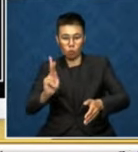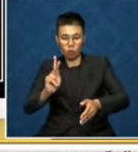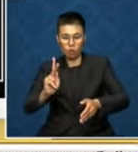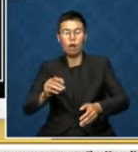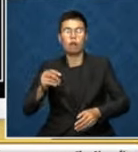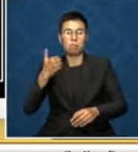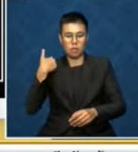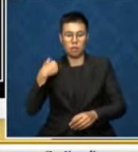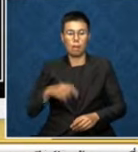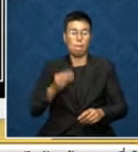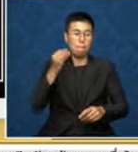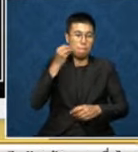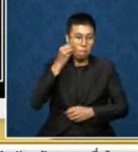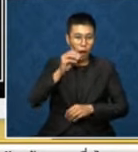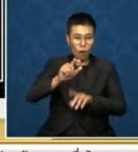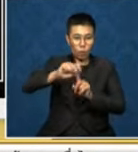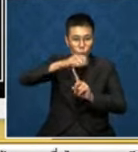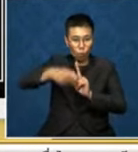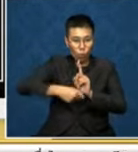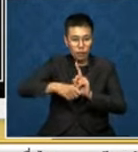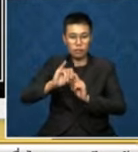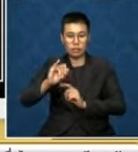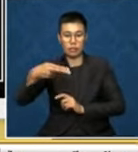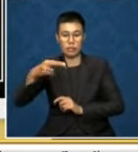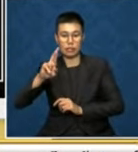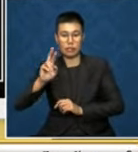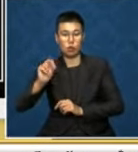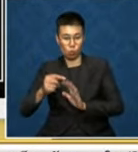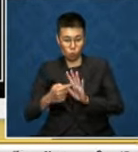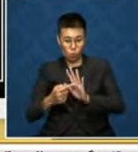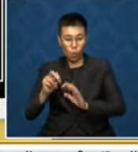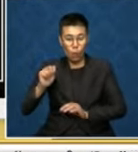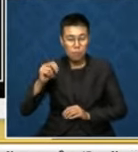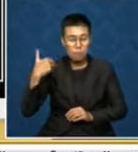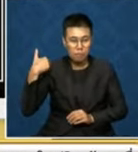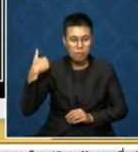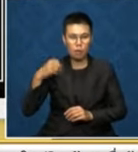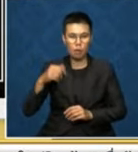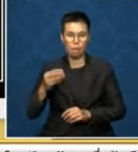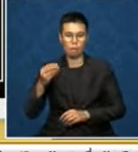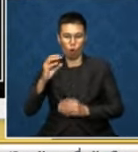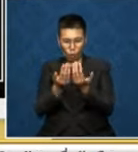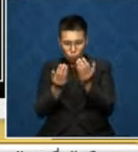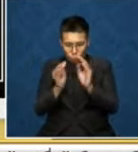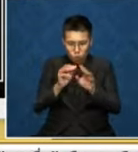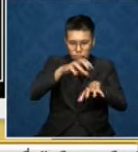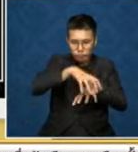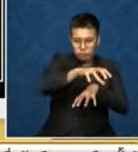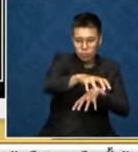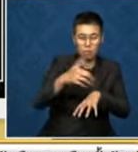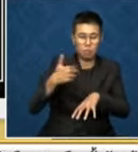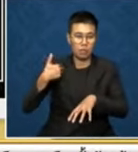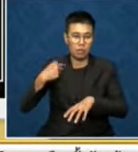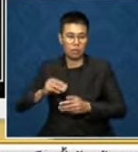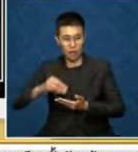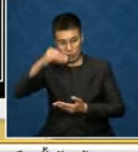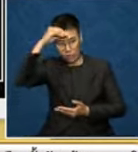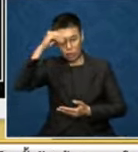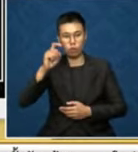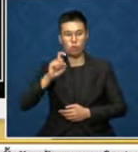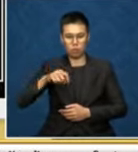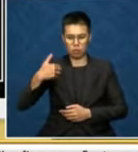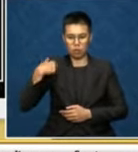ครับที่มีประชากรพี่น้องบางบัวทองไซน้อยอาศัยอยู่บริเวณมากมายนะครับแล้วก็มีเด็กนักเรียนนะครับที่จำเป็นต้องใช้รถโด